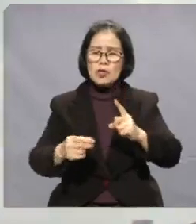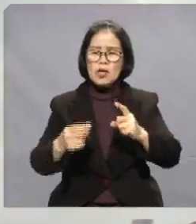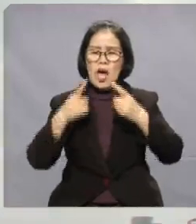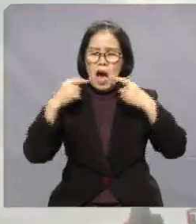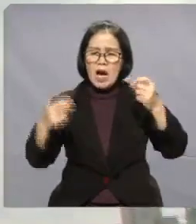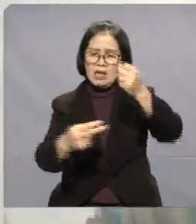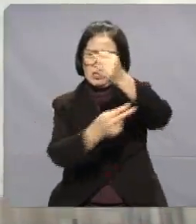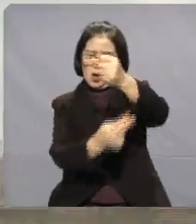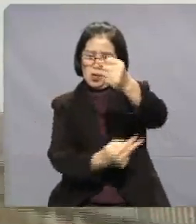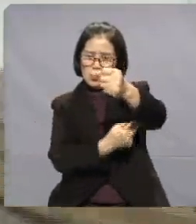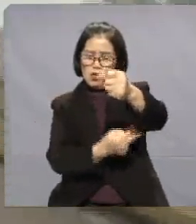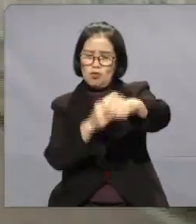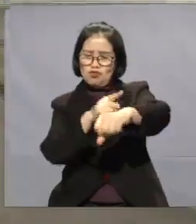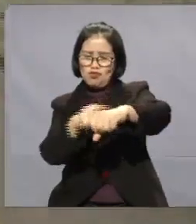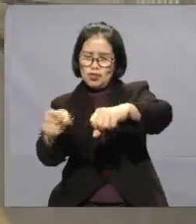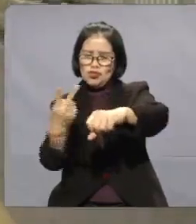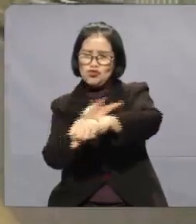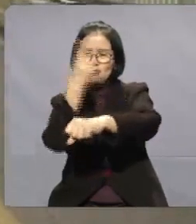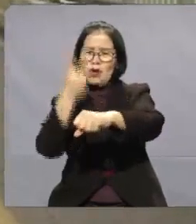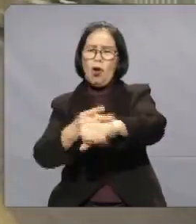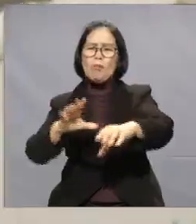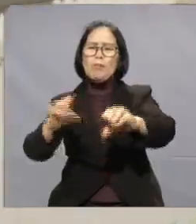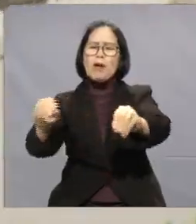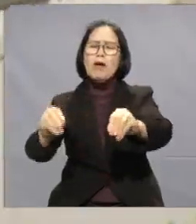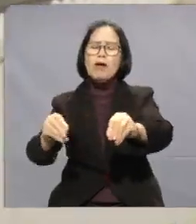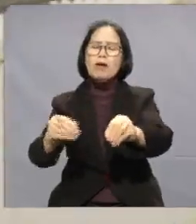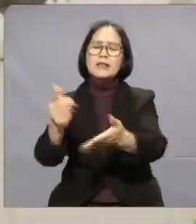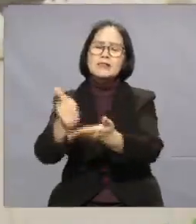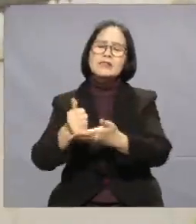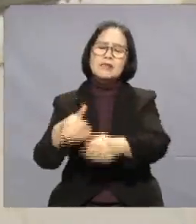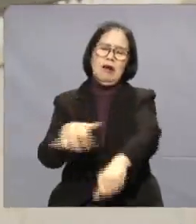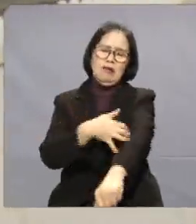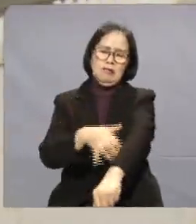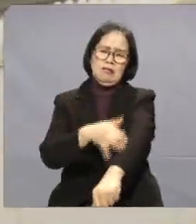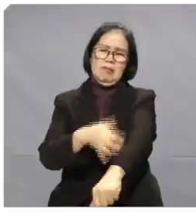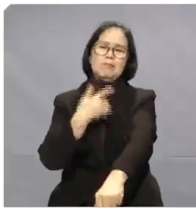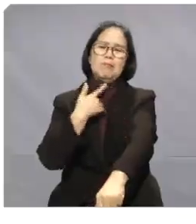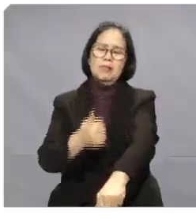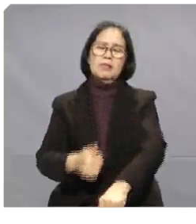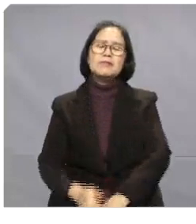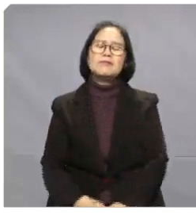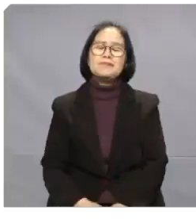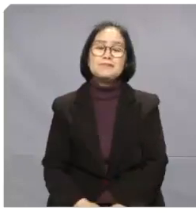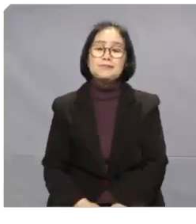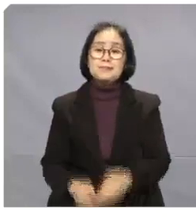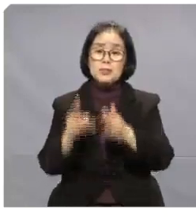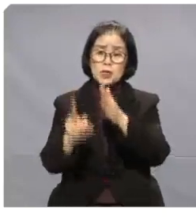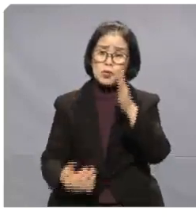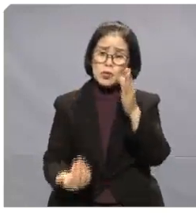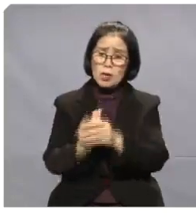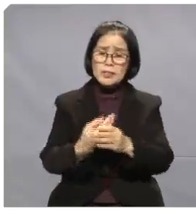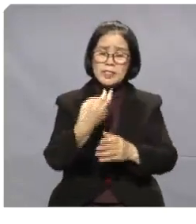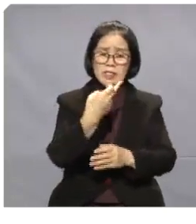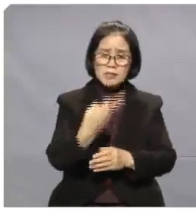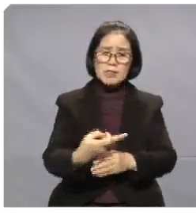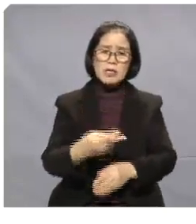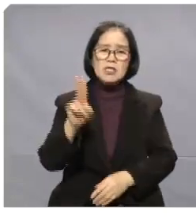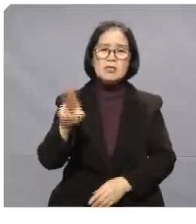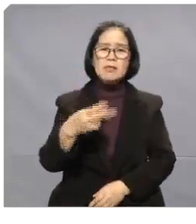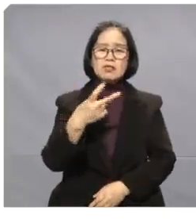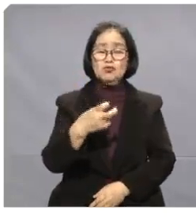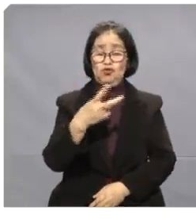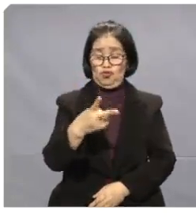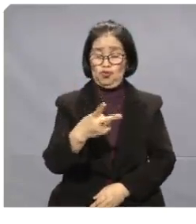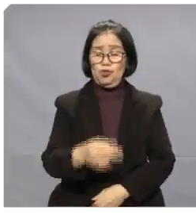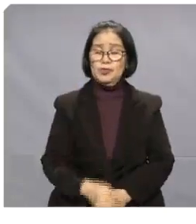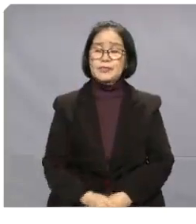위에서 2시간 동안 멈춰 승객들이 큰 불편을 겪었습니다. 철도 사고는 2012년